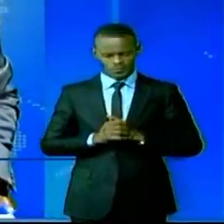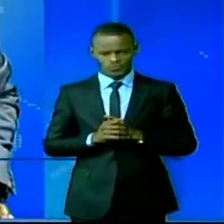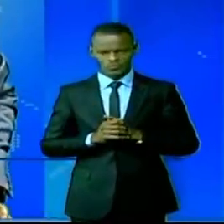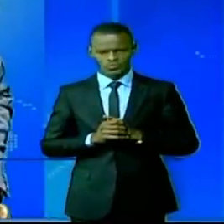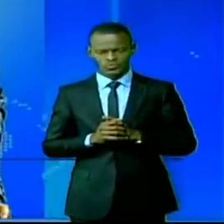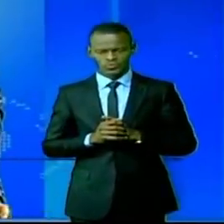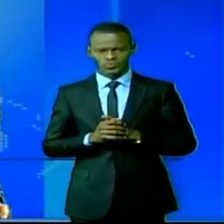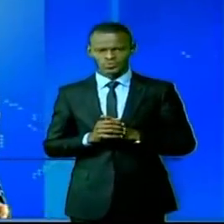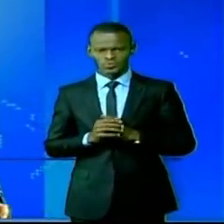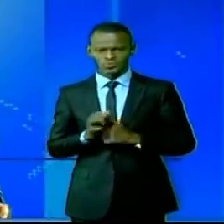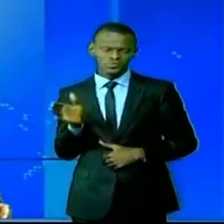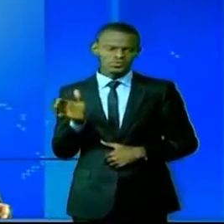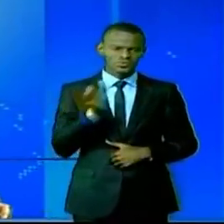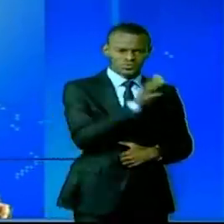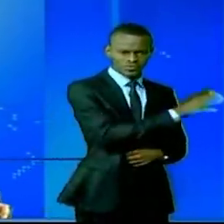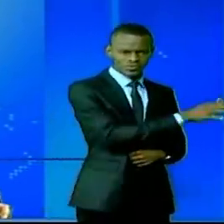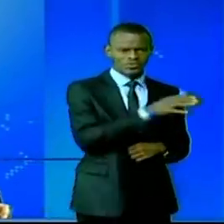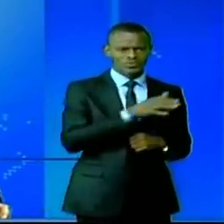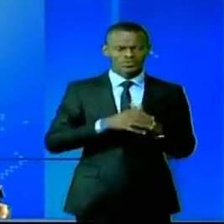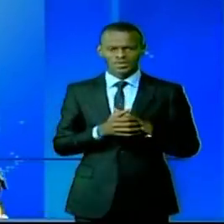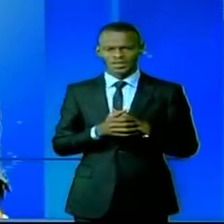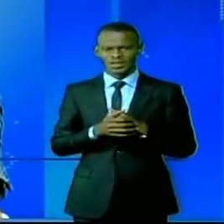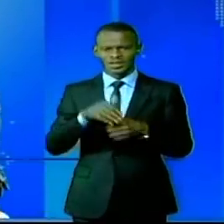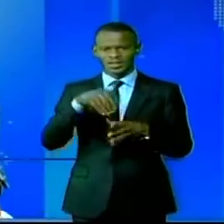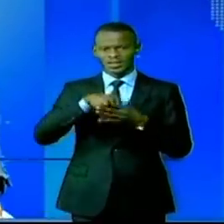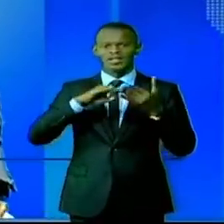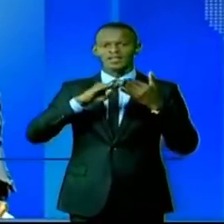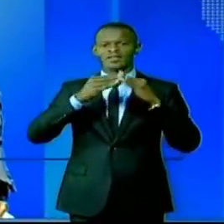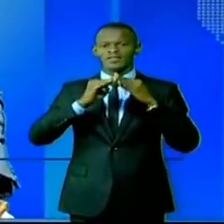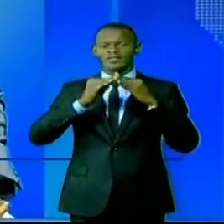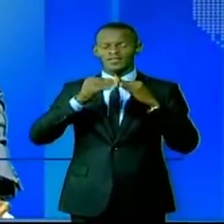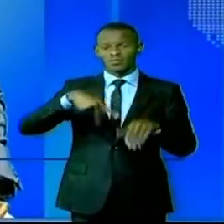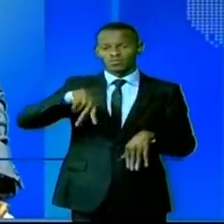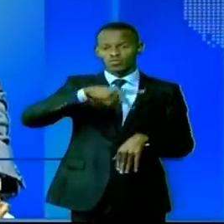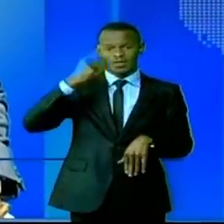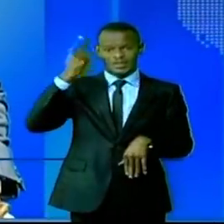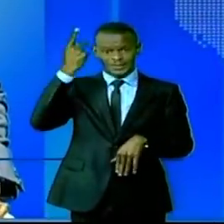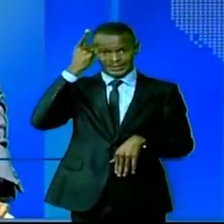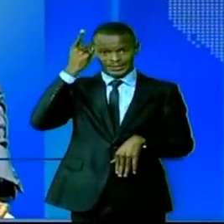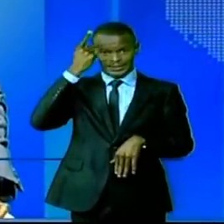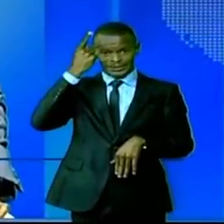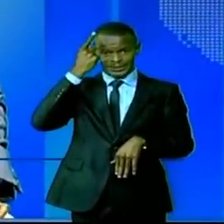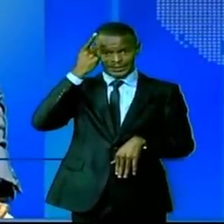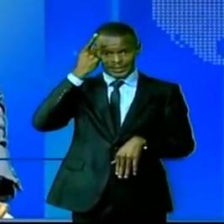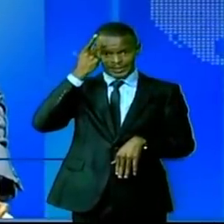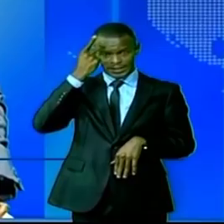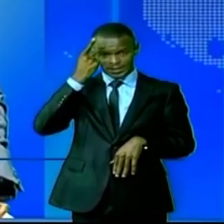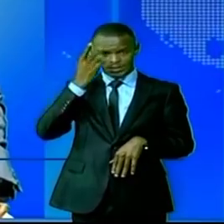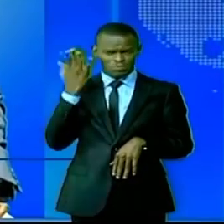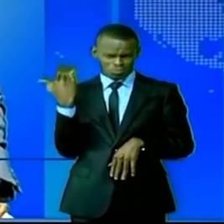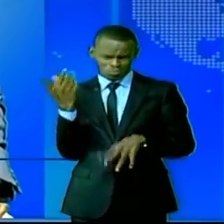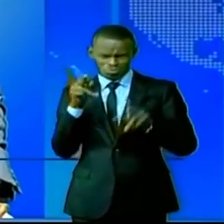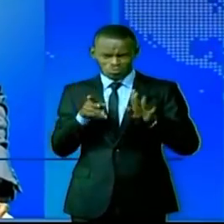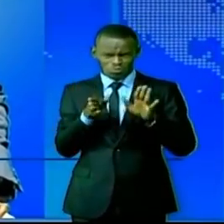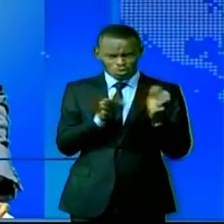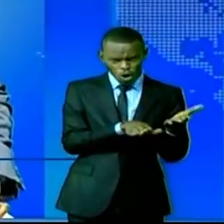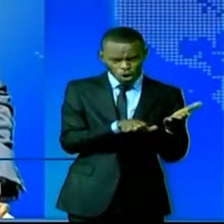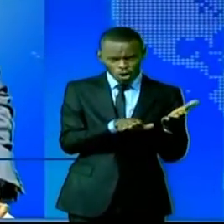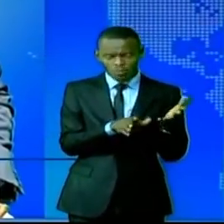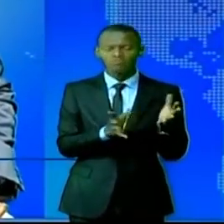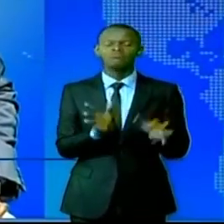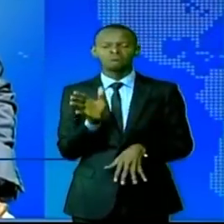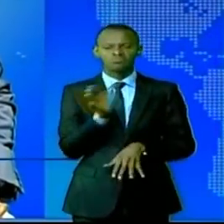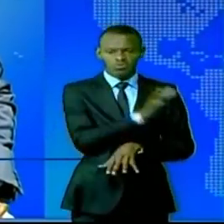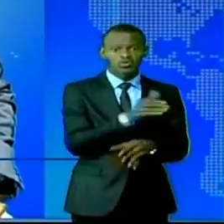Le spectre de la mort plane sur la ville-province Kinshasa. Après Matadi Kibala, la ville continue à compter des morts. 25 morts et 2